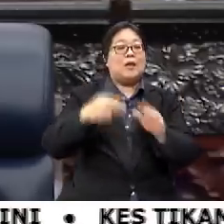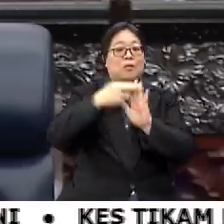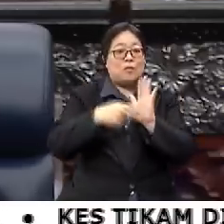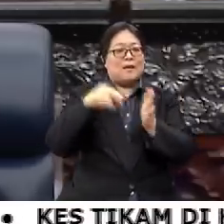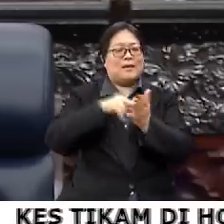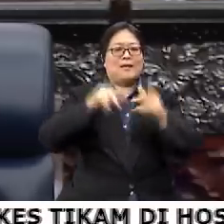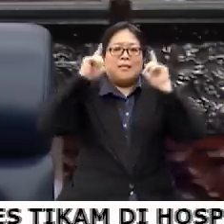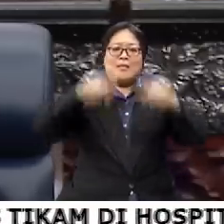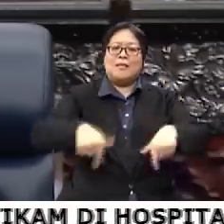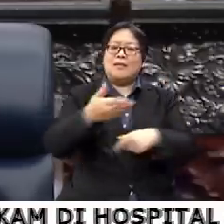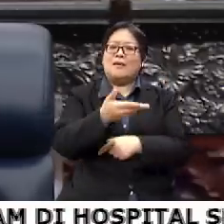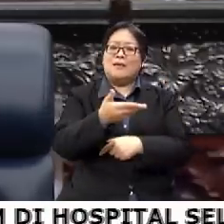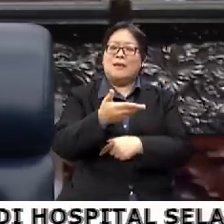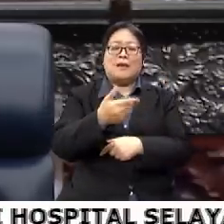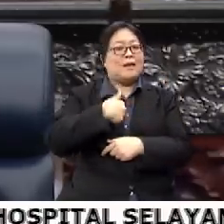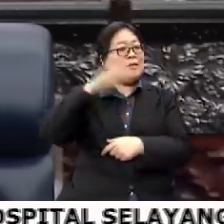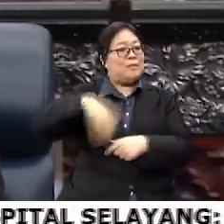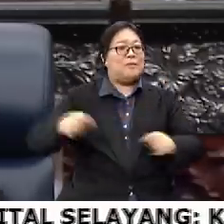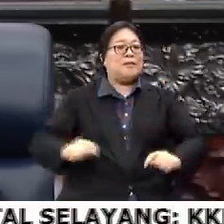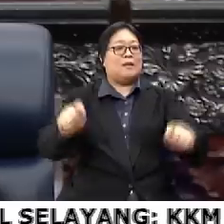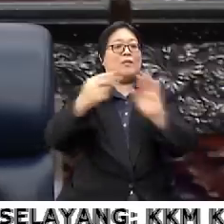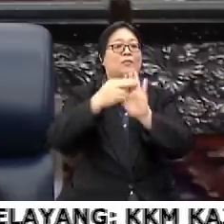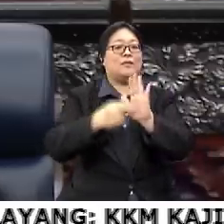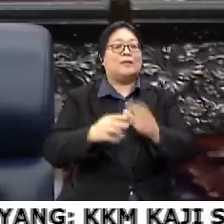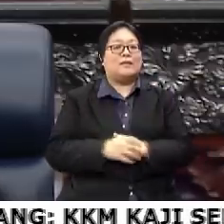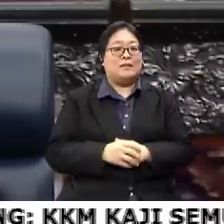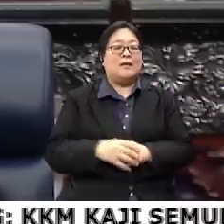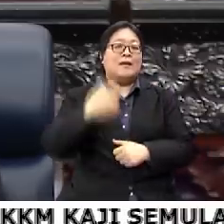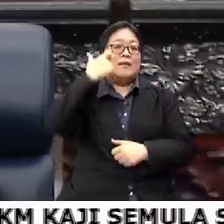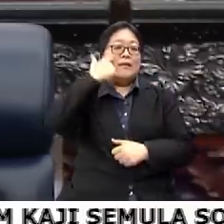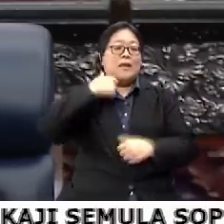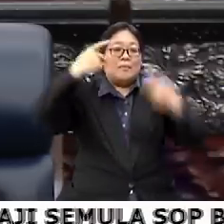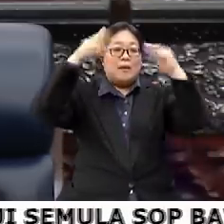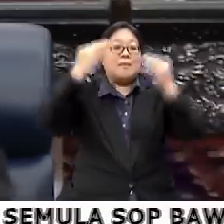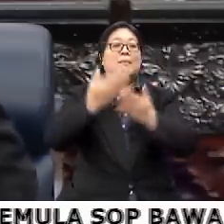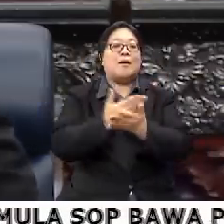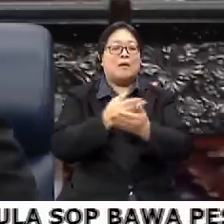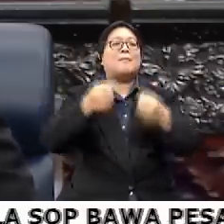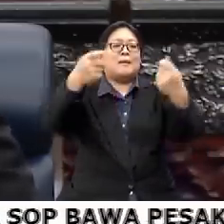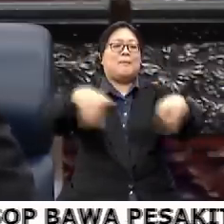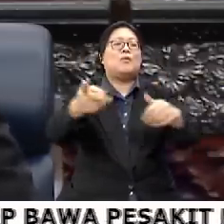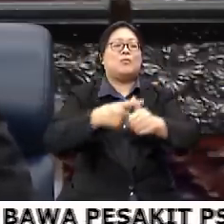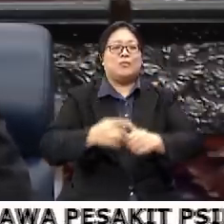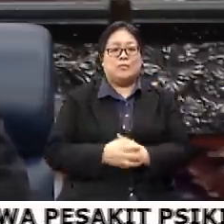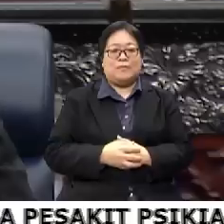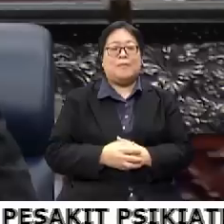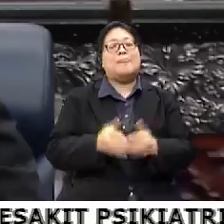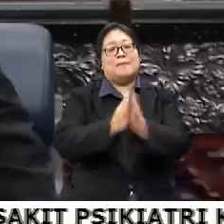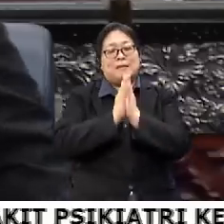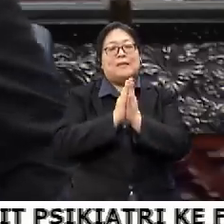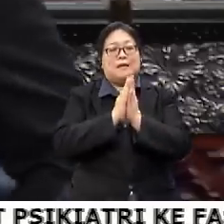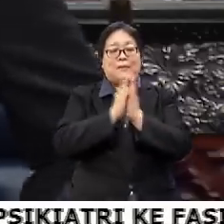defamation. Saya belum nak ambil tindakan undang-undang. Kesian pada Perdana Menteri baru bagi dicahan dulu. Minta laluan,